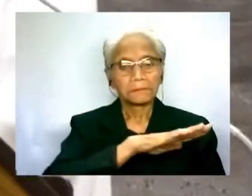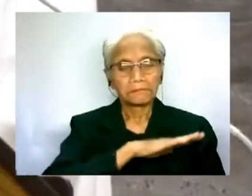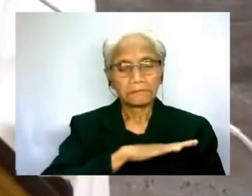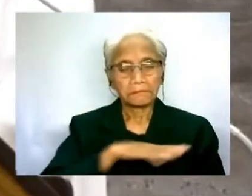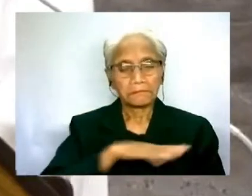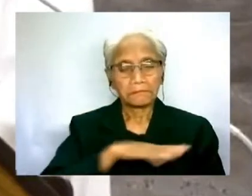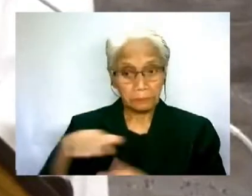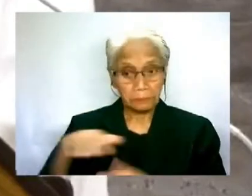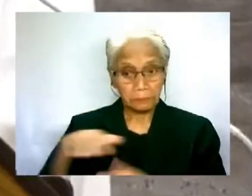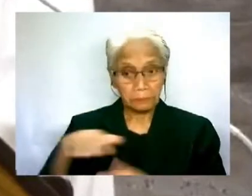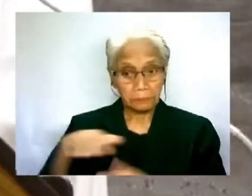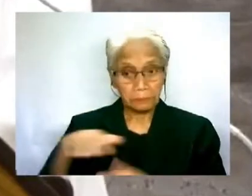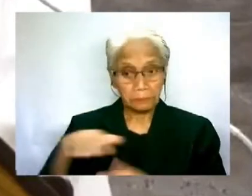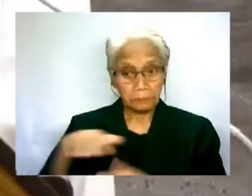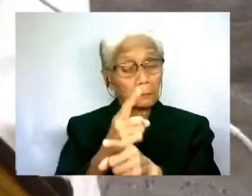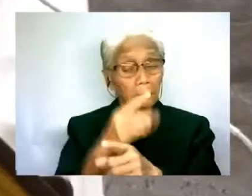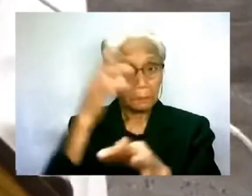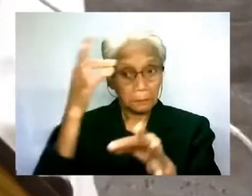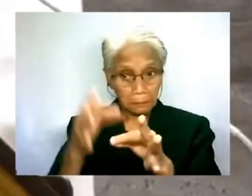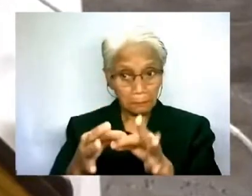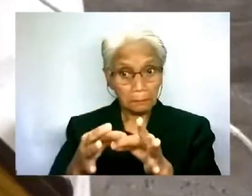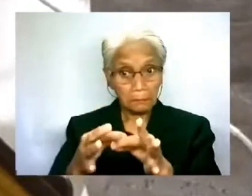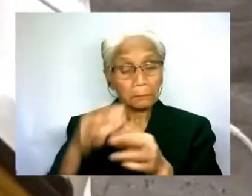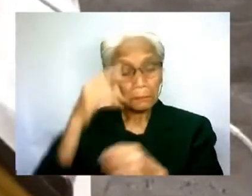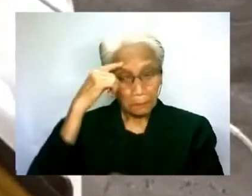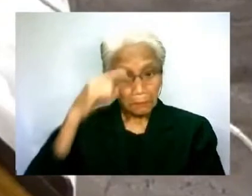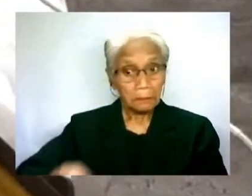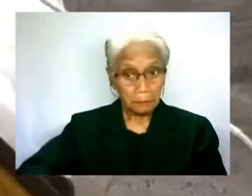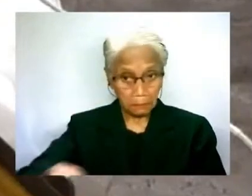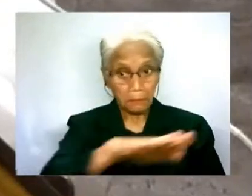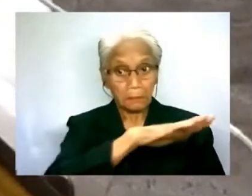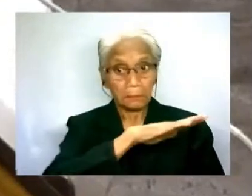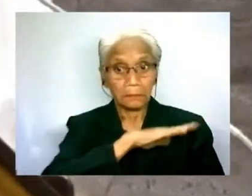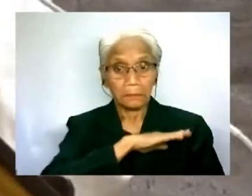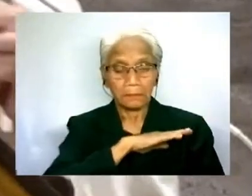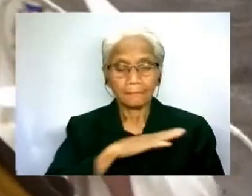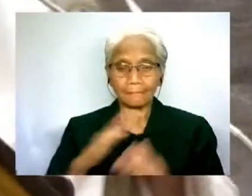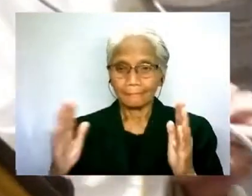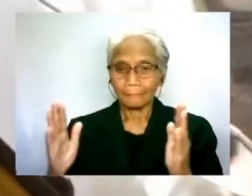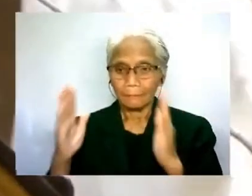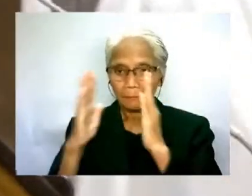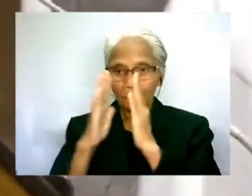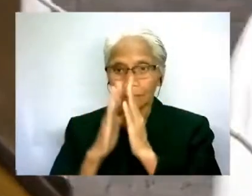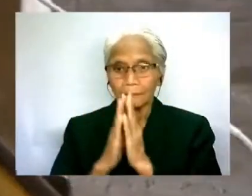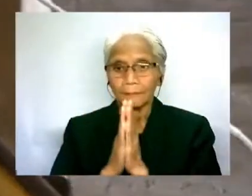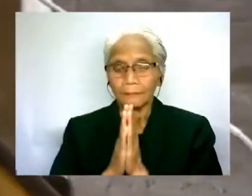at nababagay para sa atin. Amen.